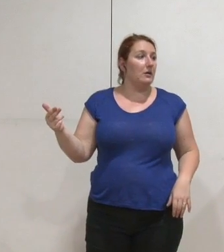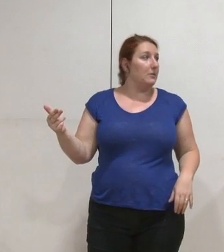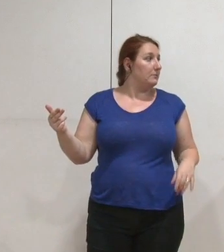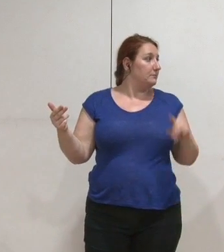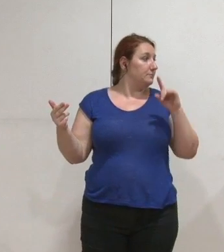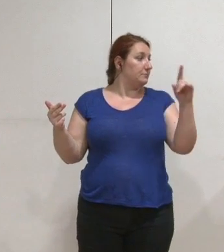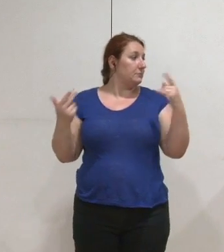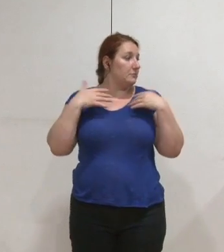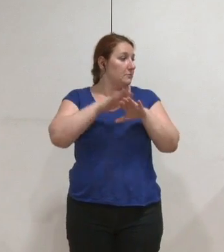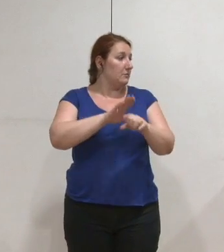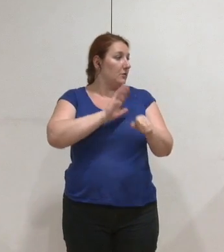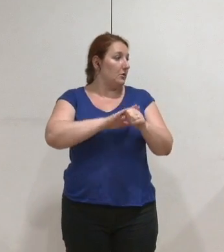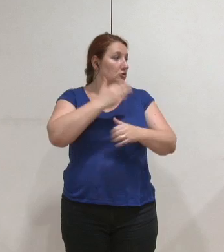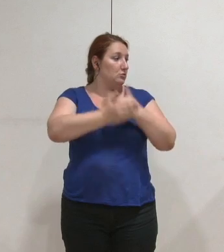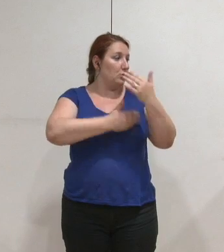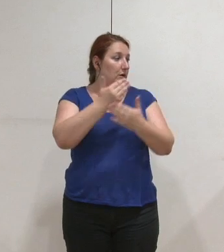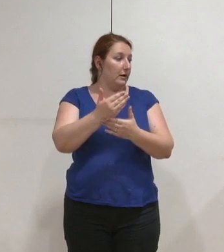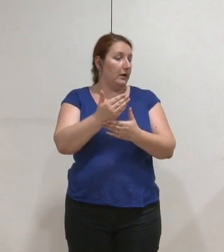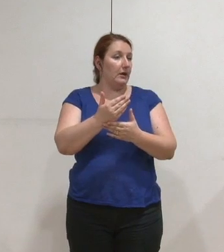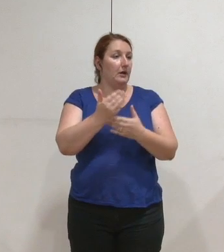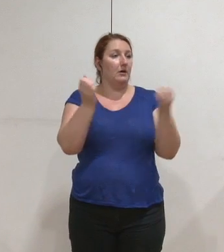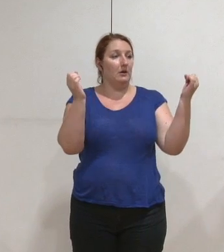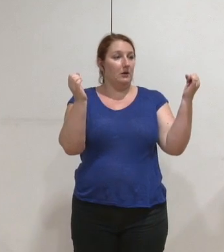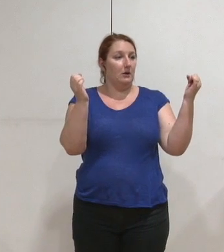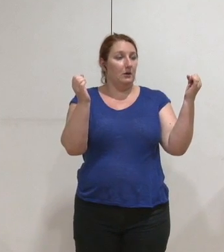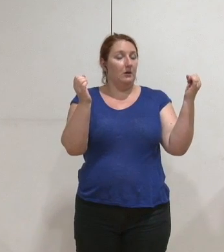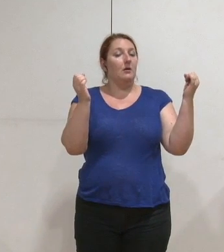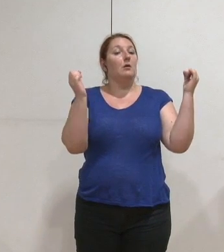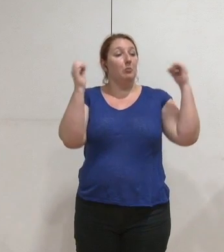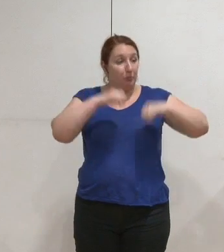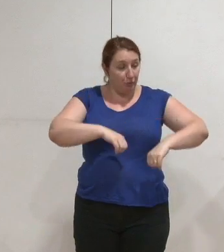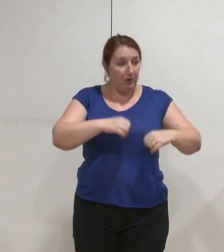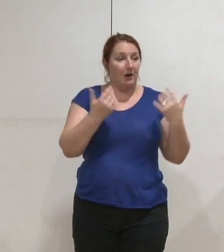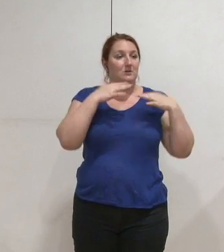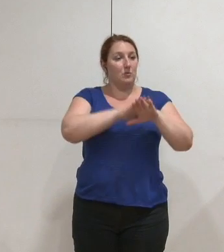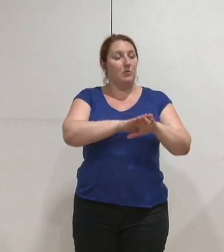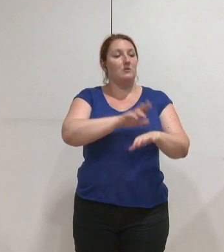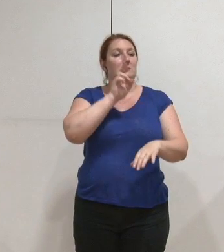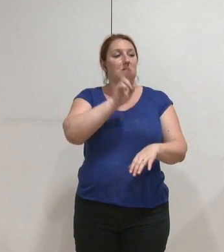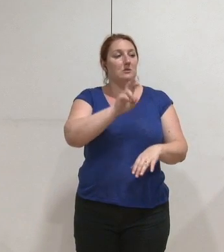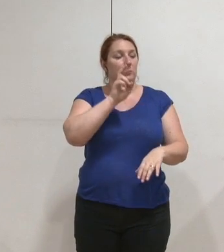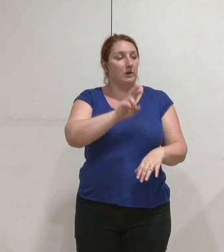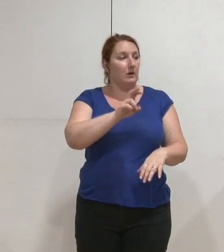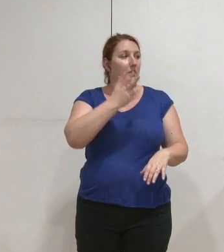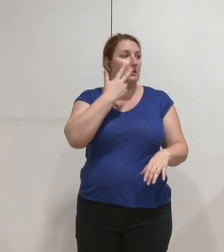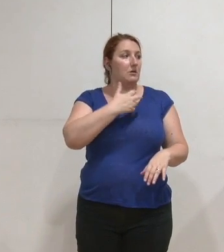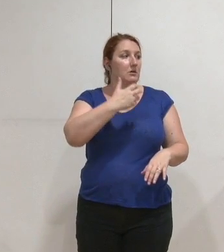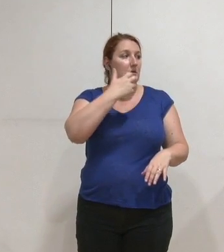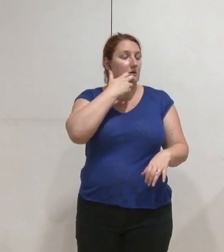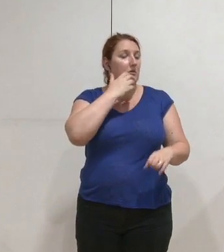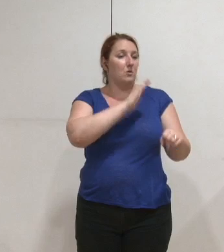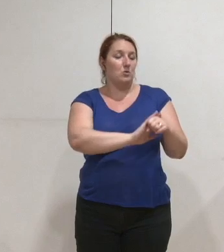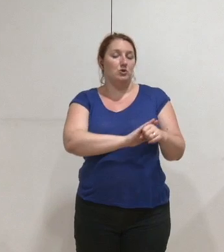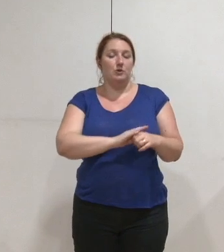et rassemblement de gauche et de progrès vote pour rassemblement citoyen de la gauche etécologistes délibération 23 adopté